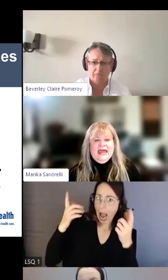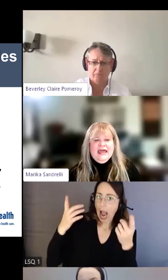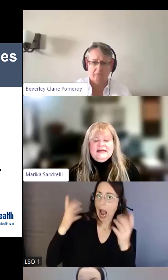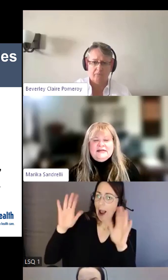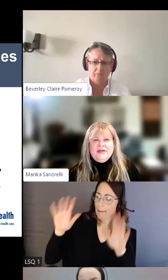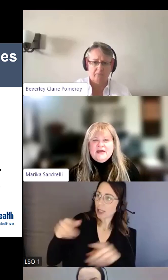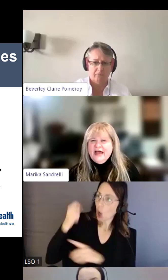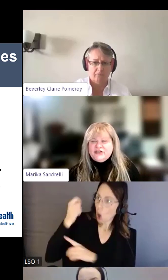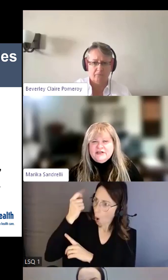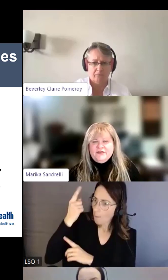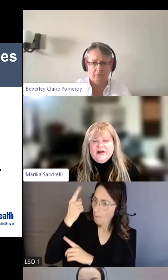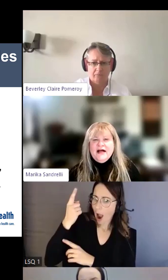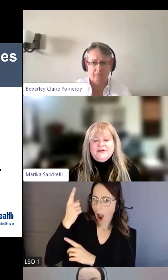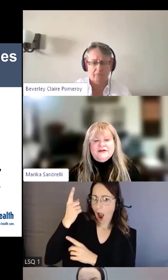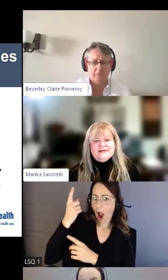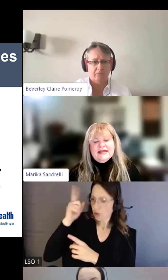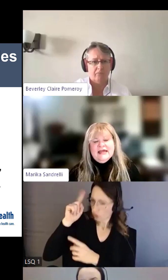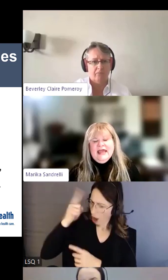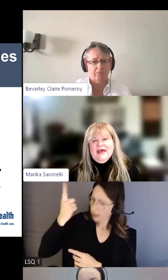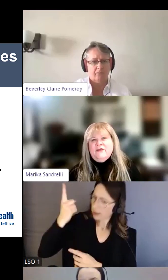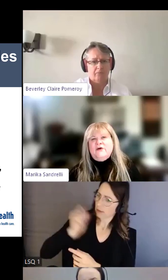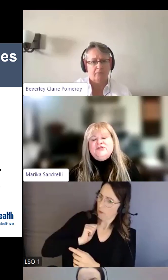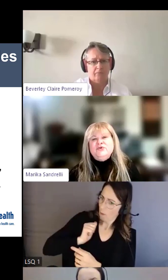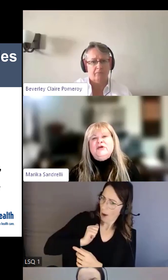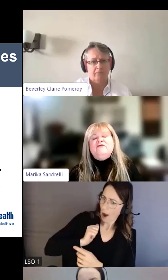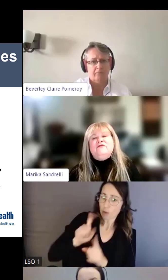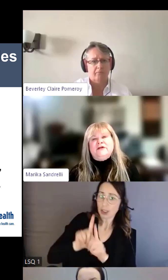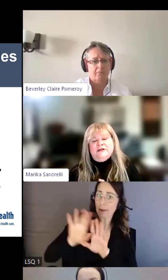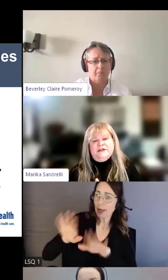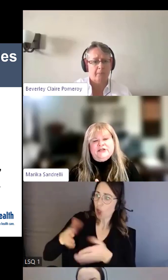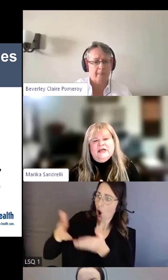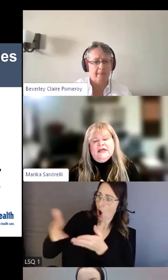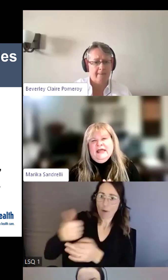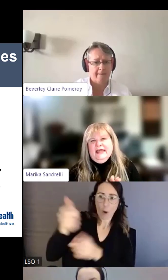allez avoir de la compassion vis-à-vis des autres. Et c'est cela